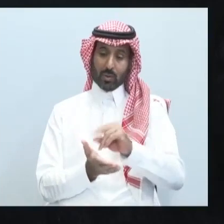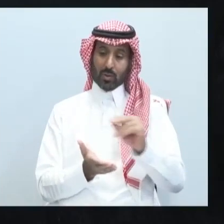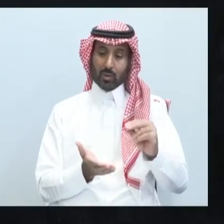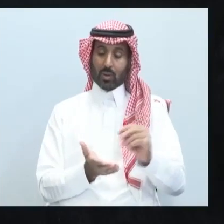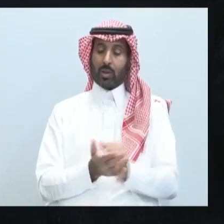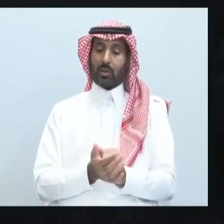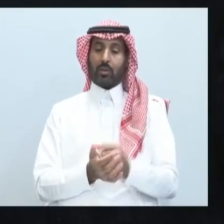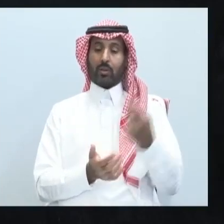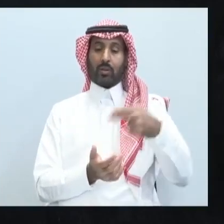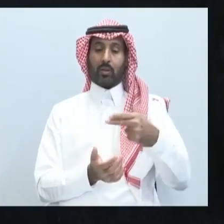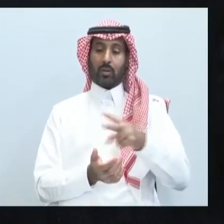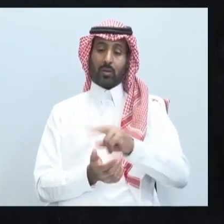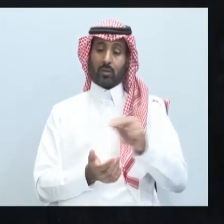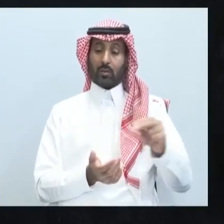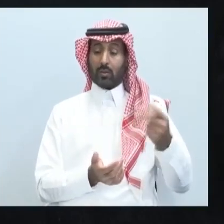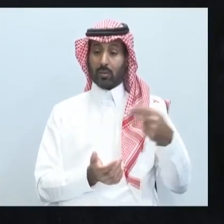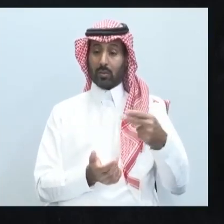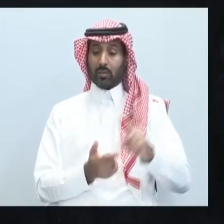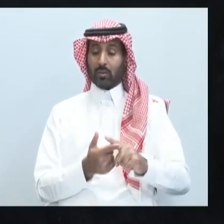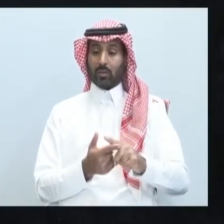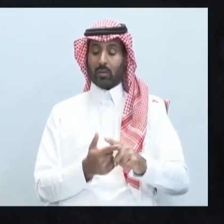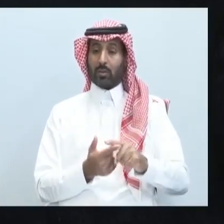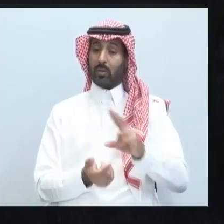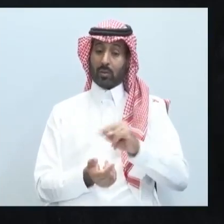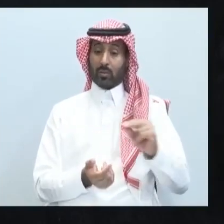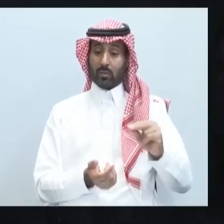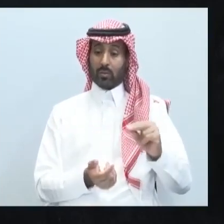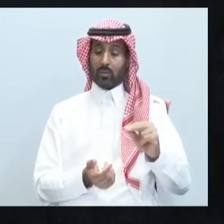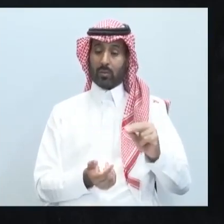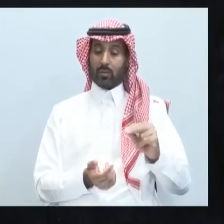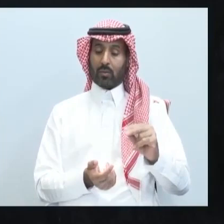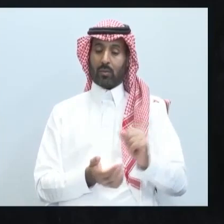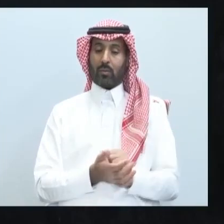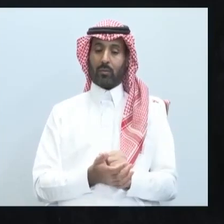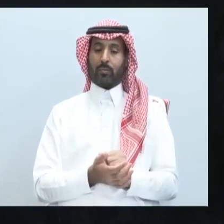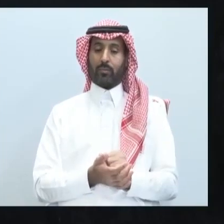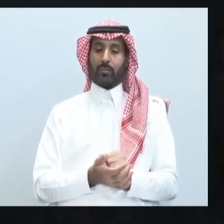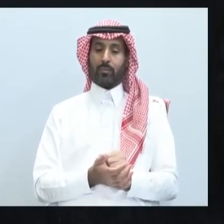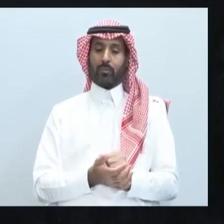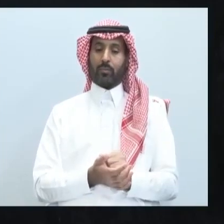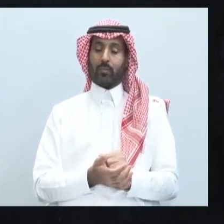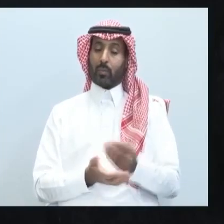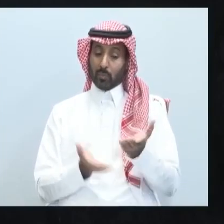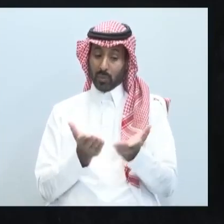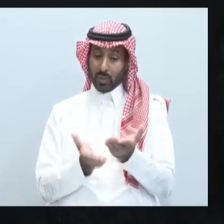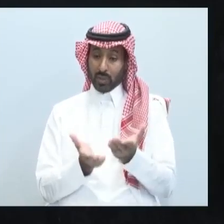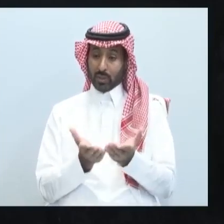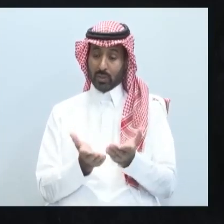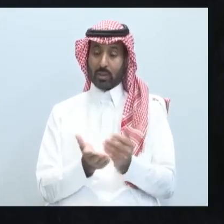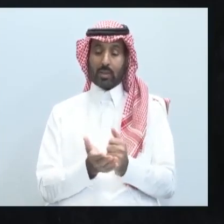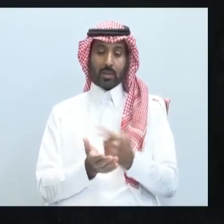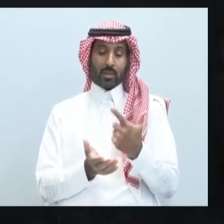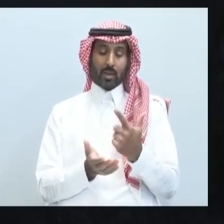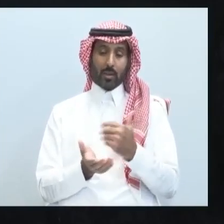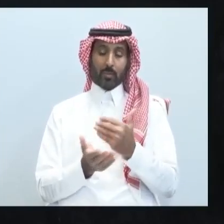تركيز ايون الهيدروجين وتركيز عيون الهيدروكسيد اذا كان متساويين فان الماده عندي هنا ماده متعادله اللي هي عند السبعه